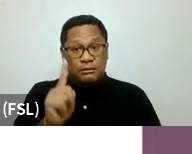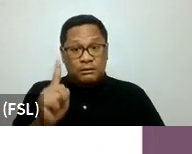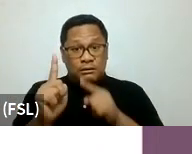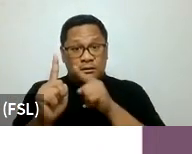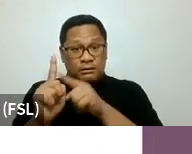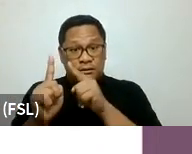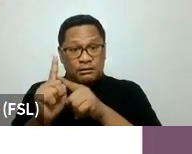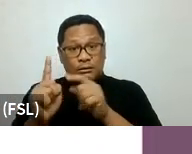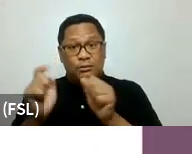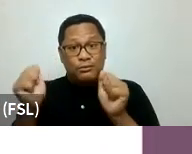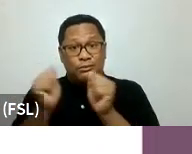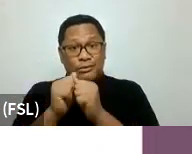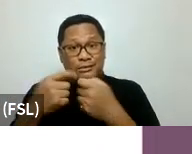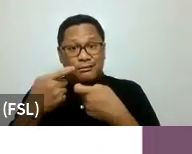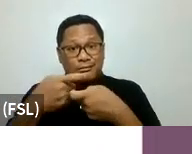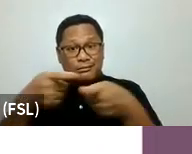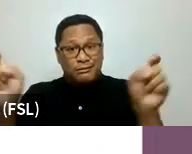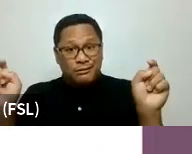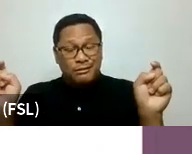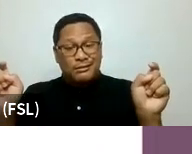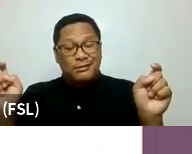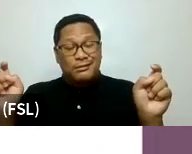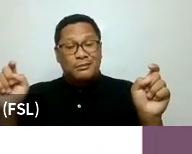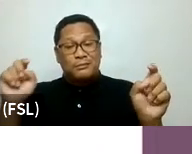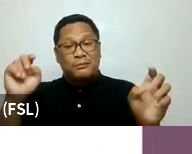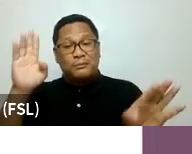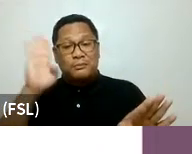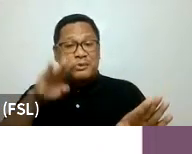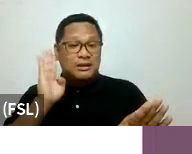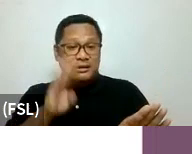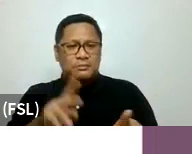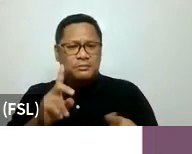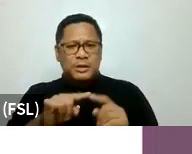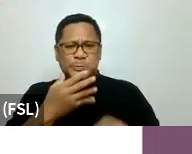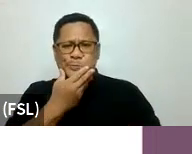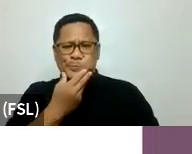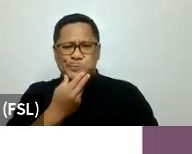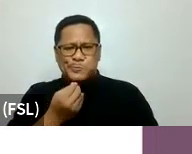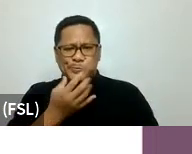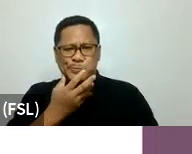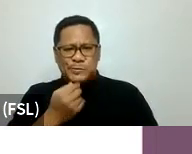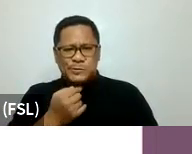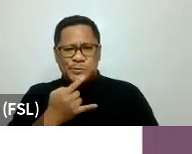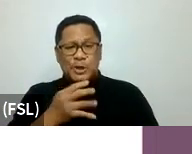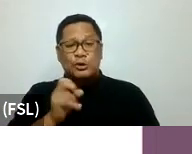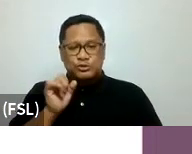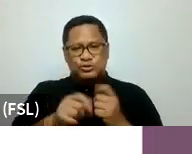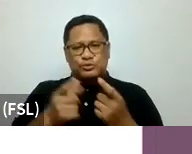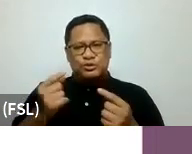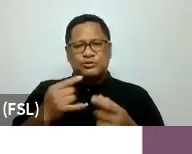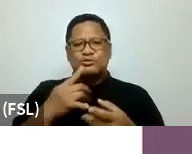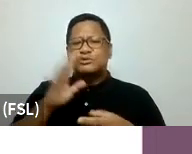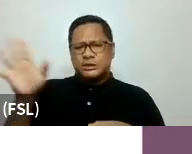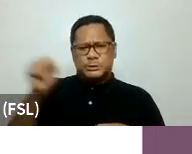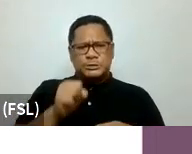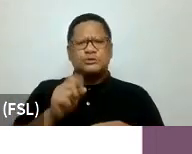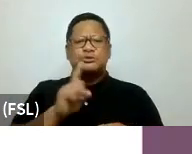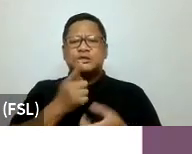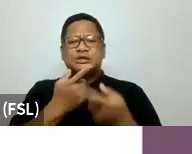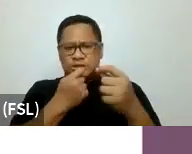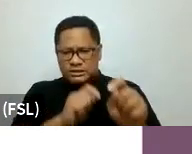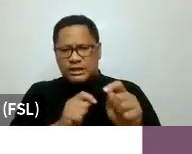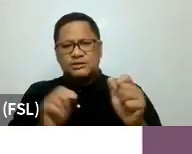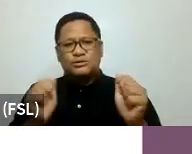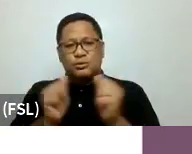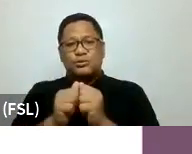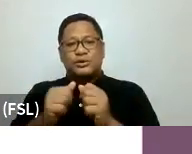kanyang mga naglalaki ang kuya. Pero lusot pa rin itong si Berto dahil nakuha niya ang tiwala ng mga kuya ni Susan. Busog na sa kwento ang